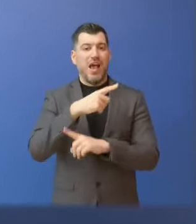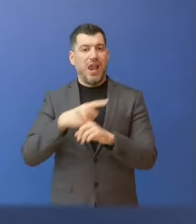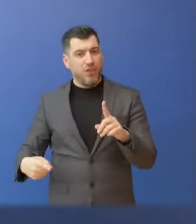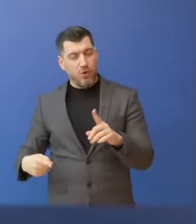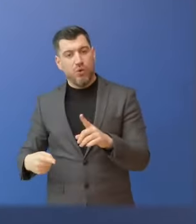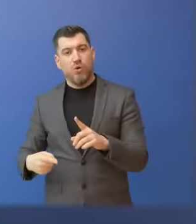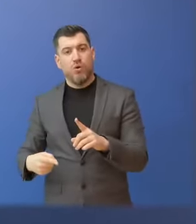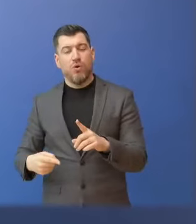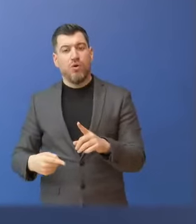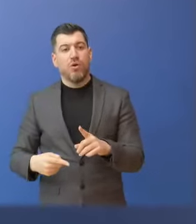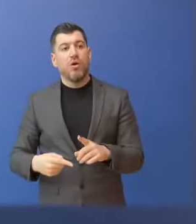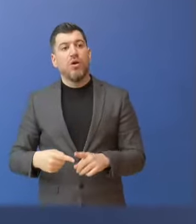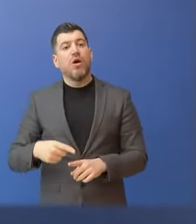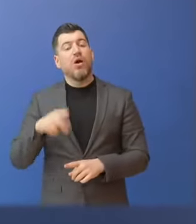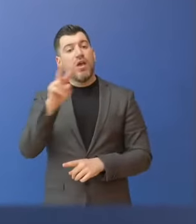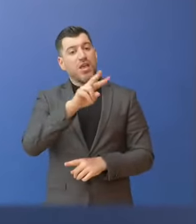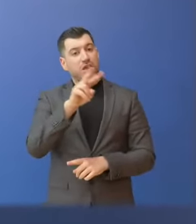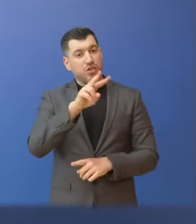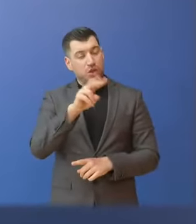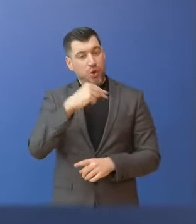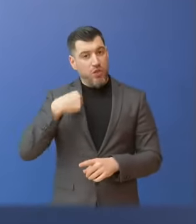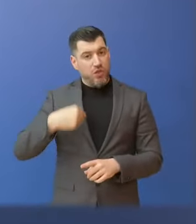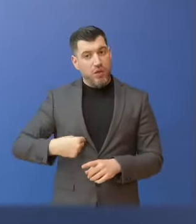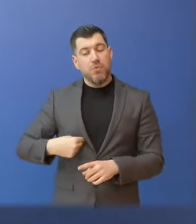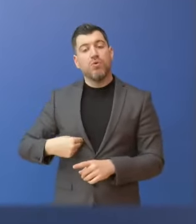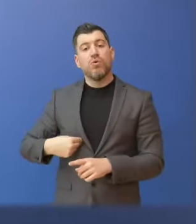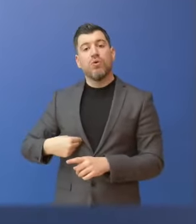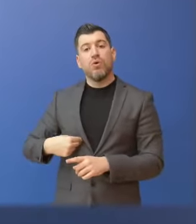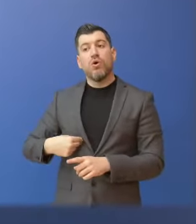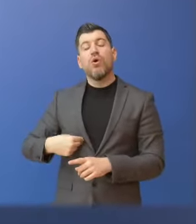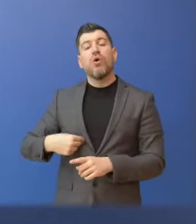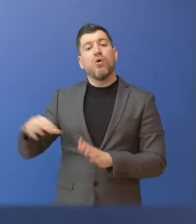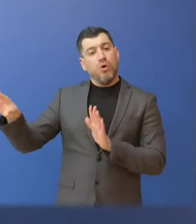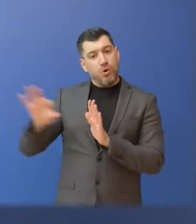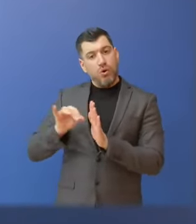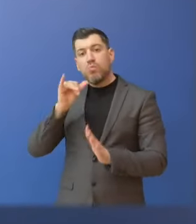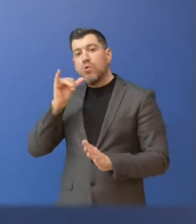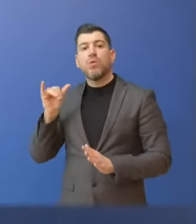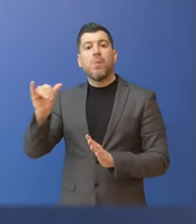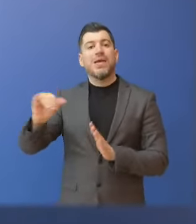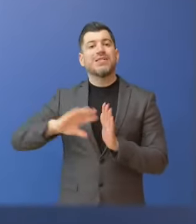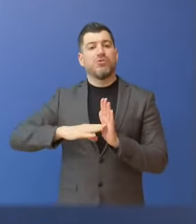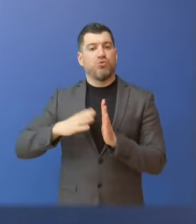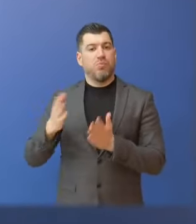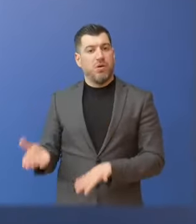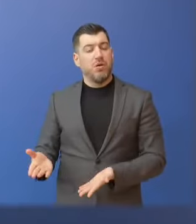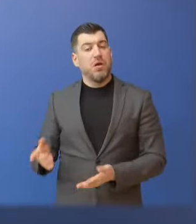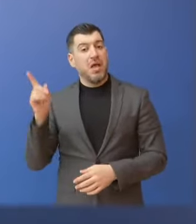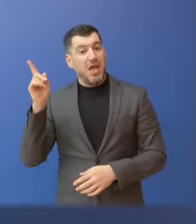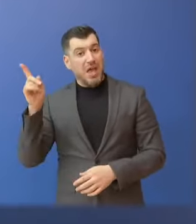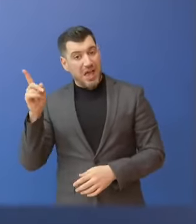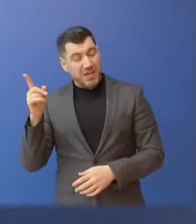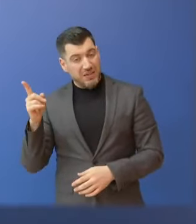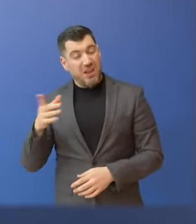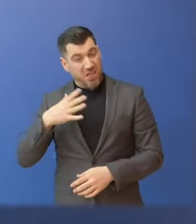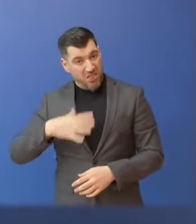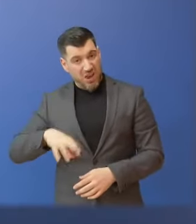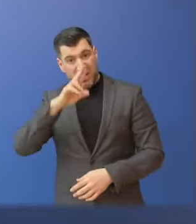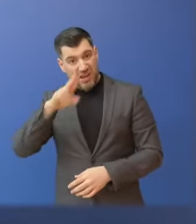διατα ς δεύτερης περίπτωσης που μονιμοποίησε τους υπαλλήλους είναι στις προθέσεις σας η κατάργηση της ενλόγω